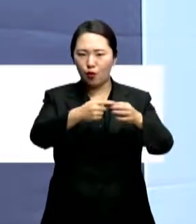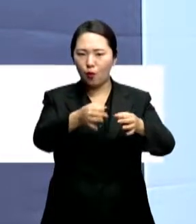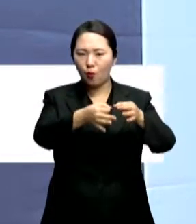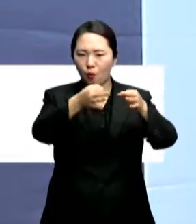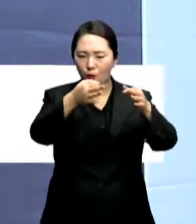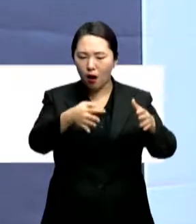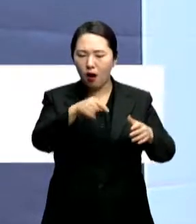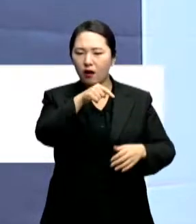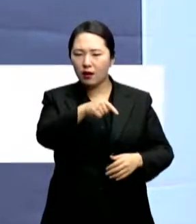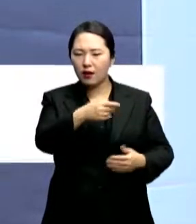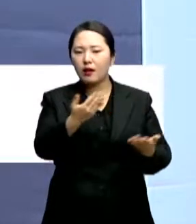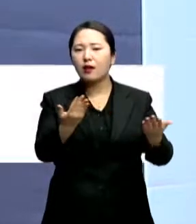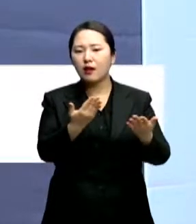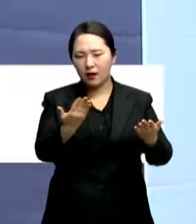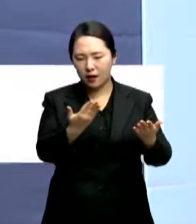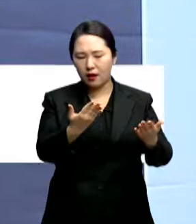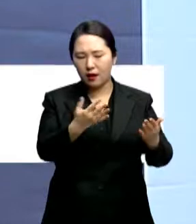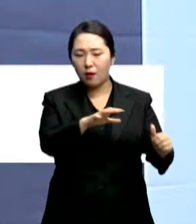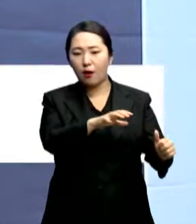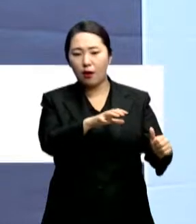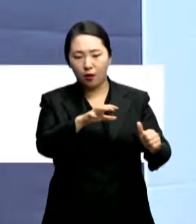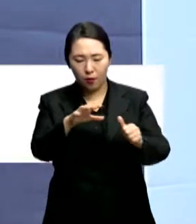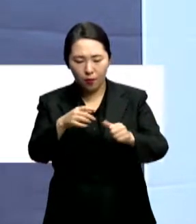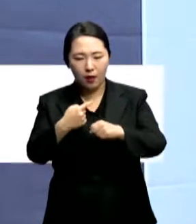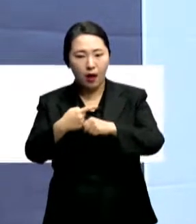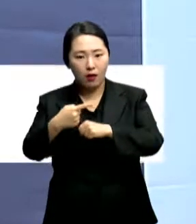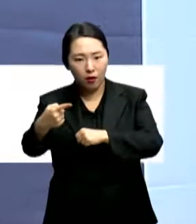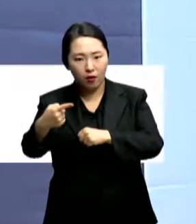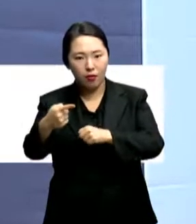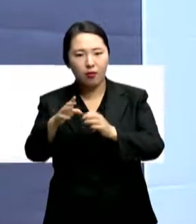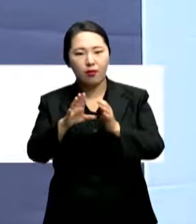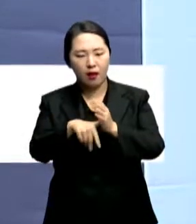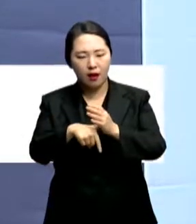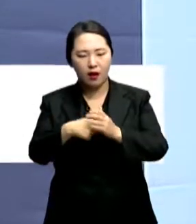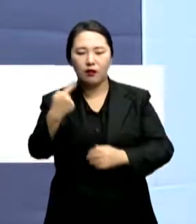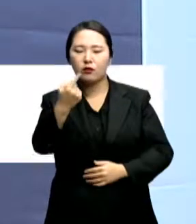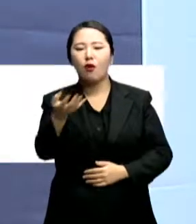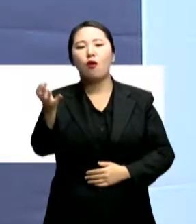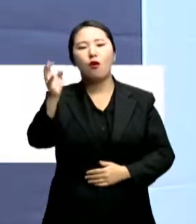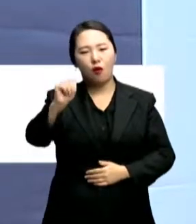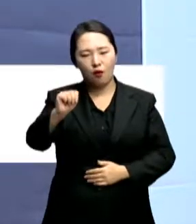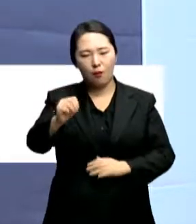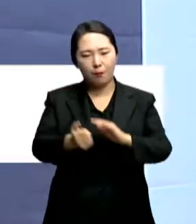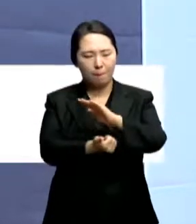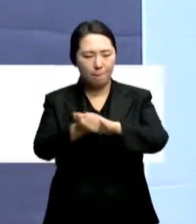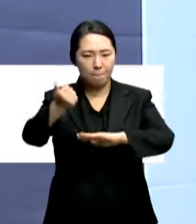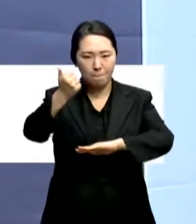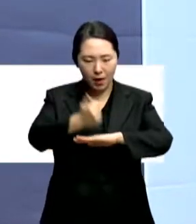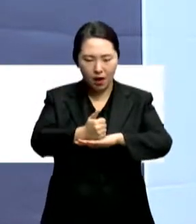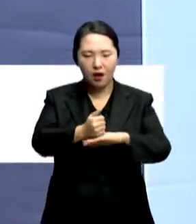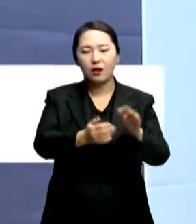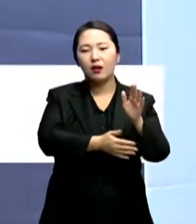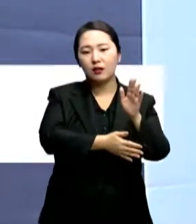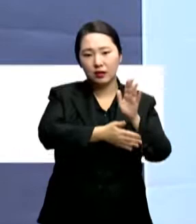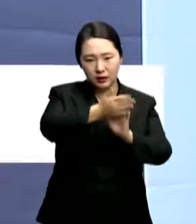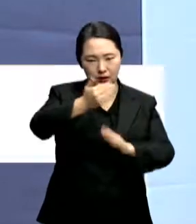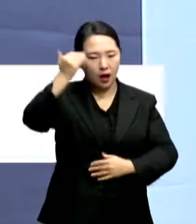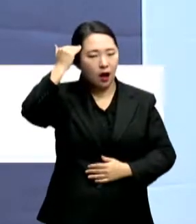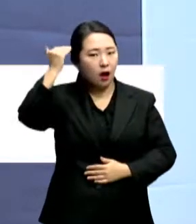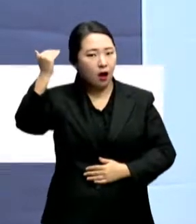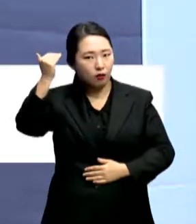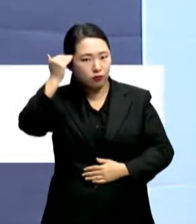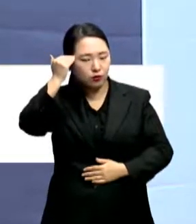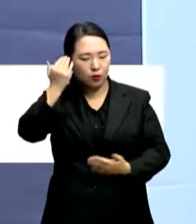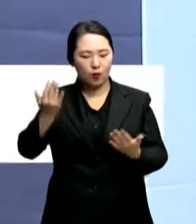36년간이라는 이러한 초석을 기초로 내년에는 1000억을 달성해서 시와 대한민국과